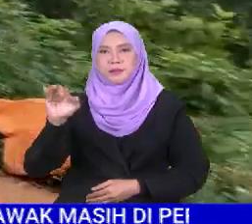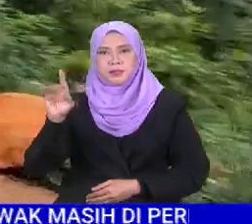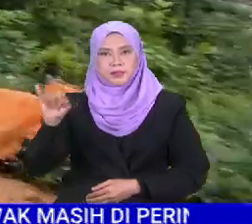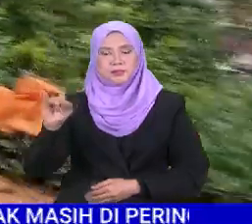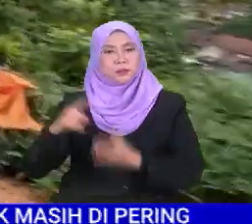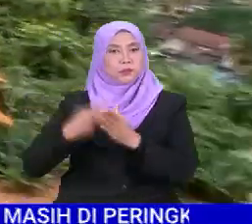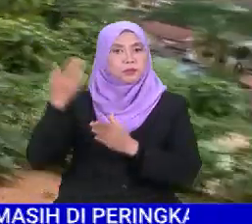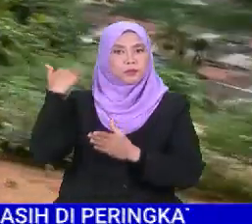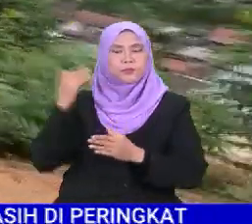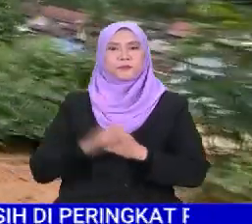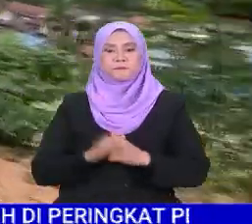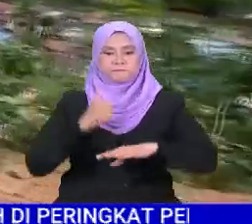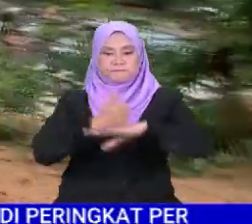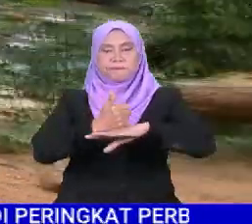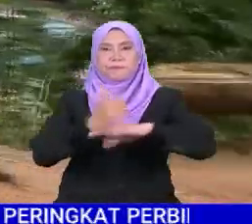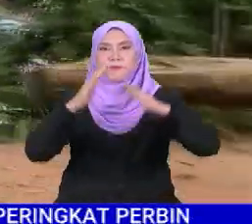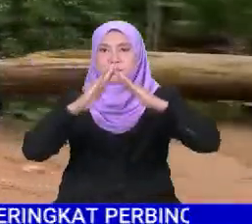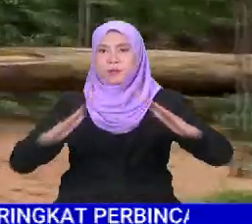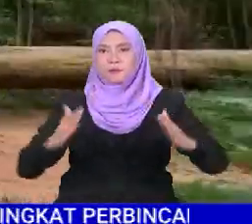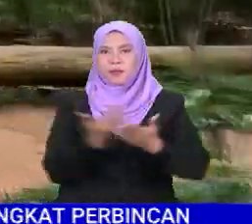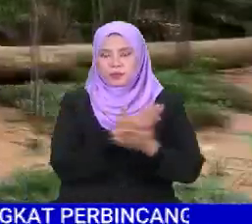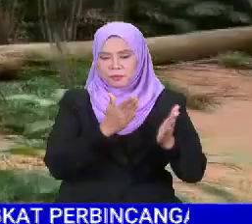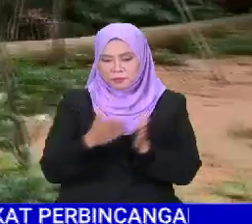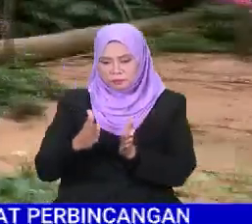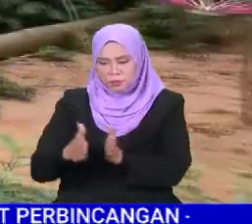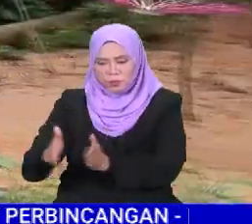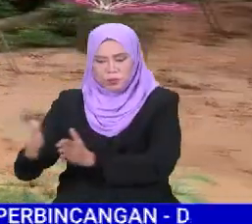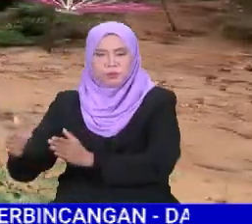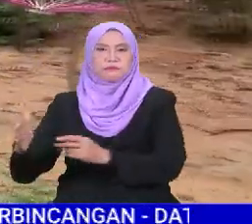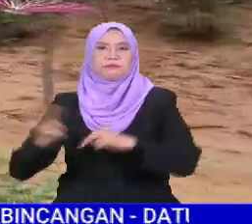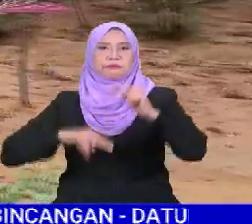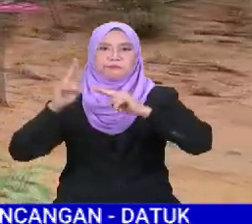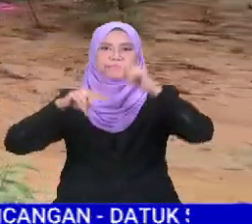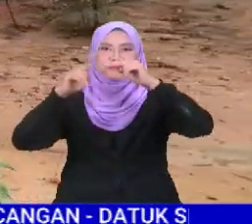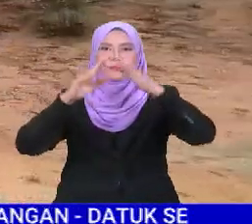use mewujudkan penempatan baru yang lebih terancam dan tersusun